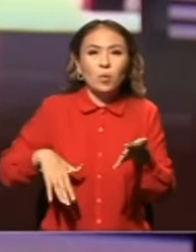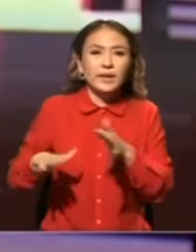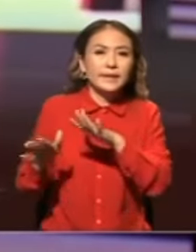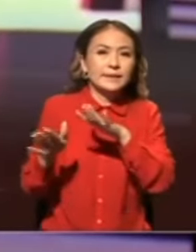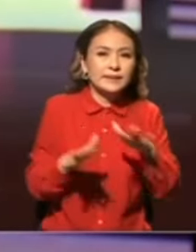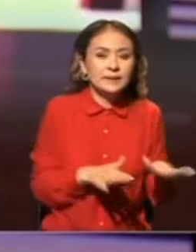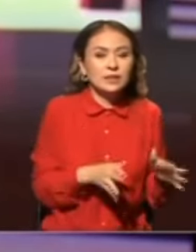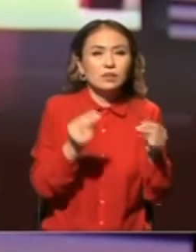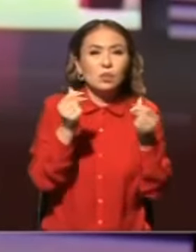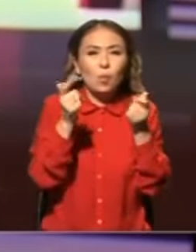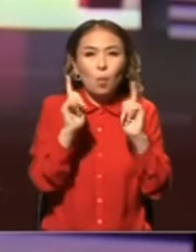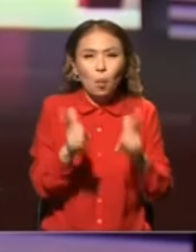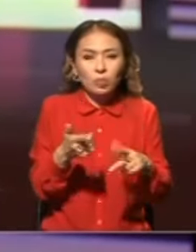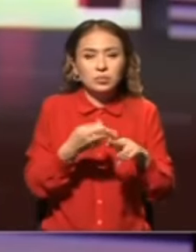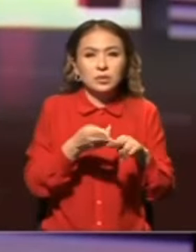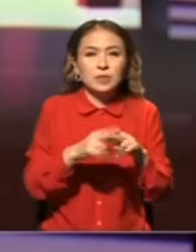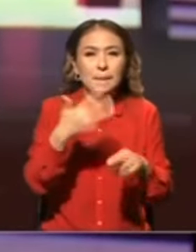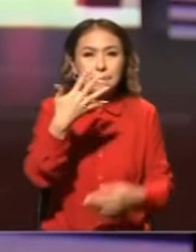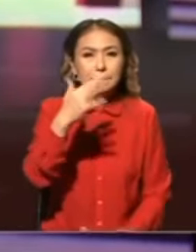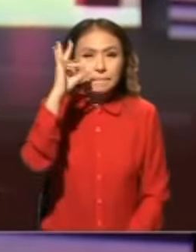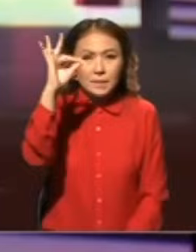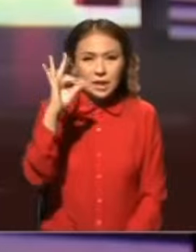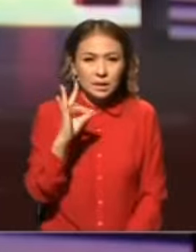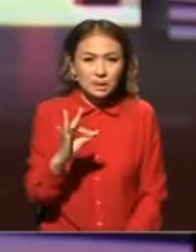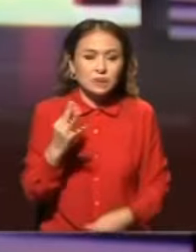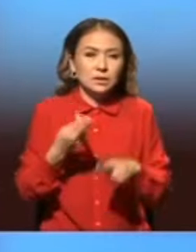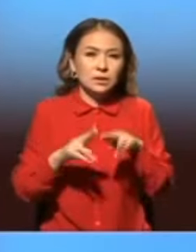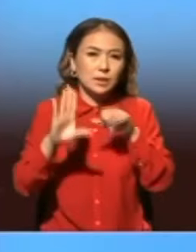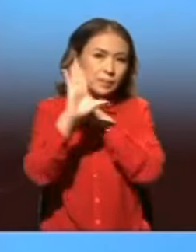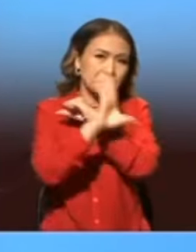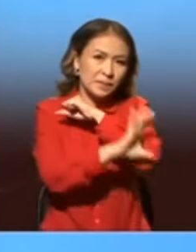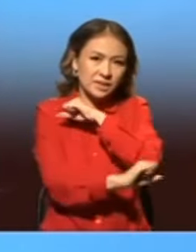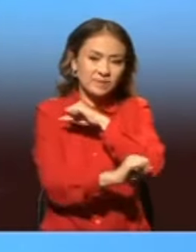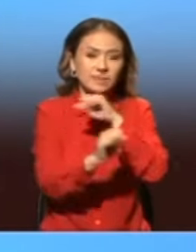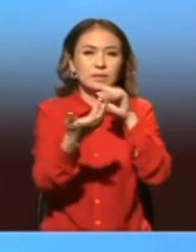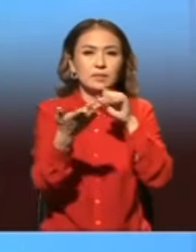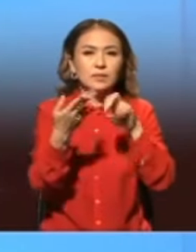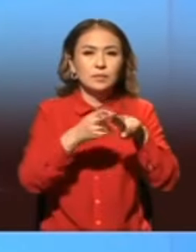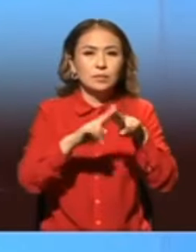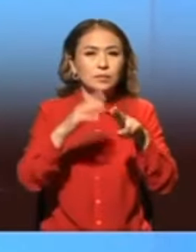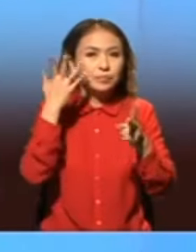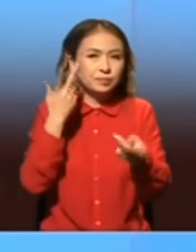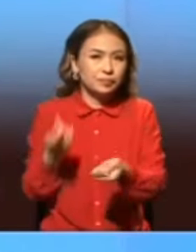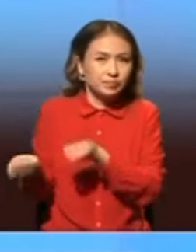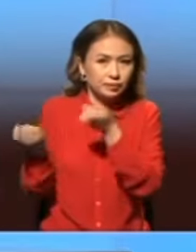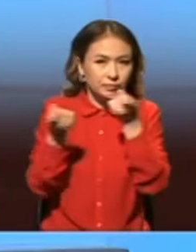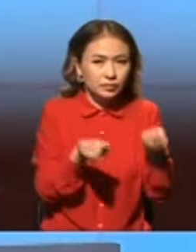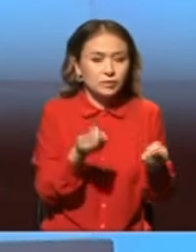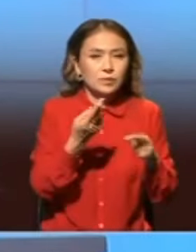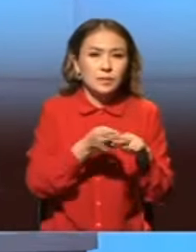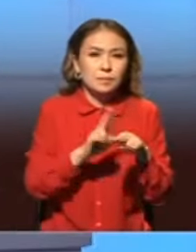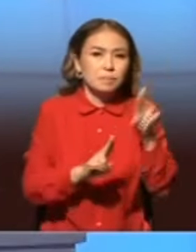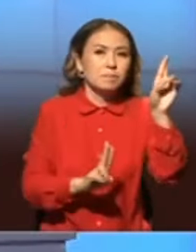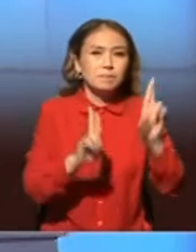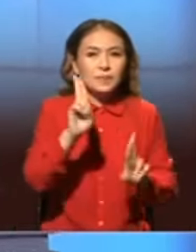дайын қаражат 5% көлеммен ол соңғы тұтынушыға, яғни шаруаға жеткізіледі. Бұл жерде бұл механизм бойынша